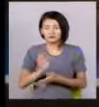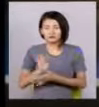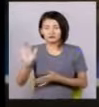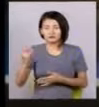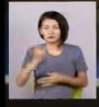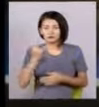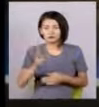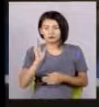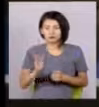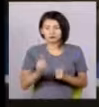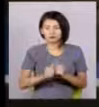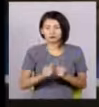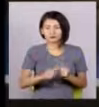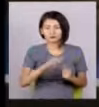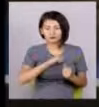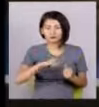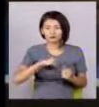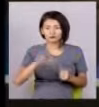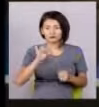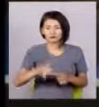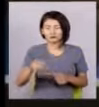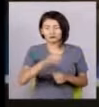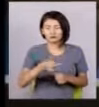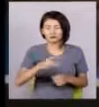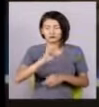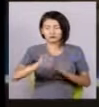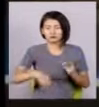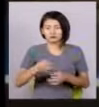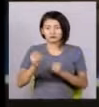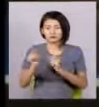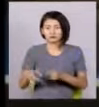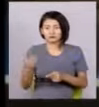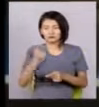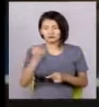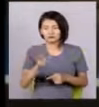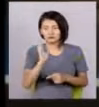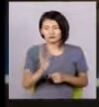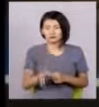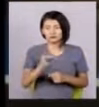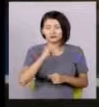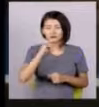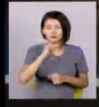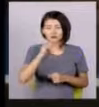бір кәдеге жарайды. Өйткені қалада осындай кейбір заттарды таппай жатамыз. Сол себепті осыған назар аударыңыздар.